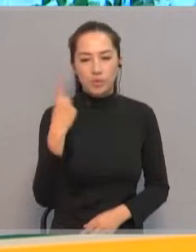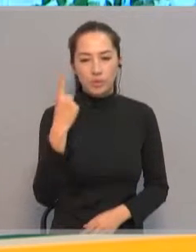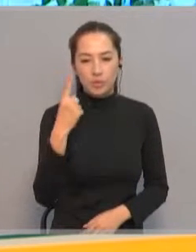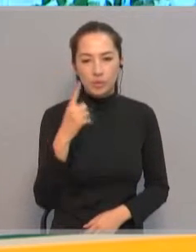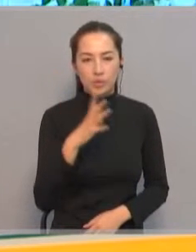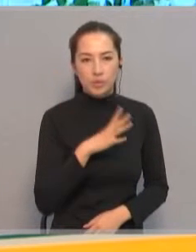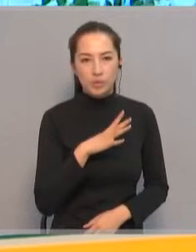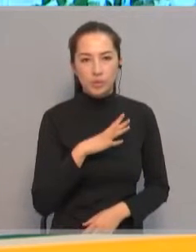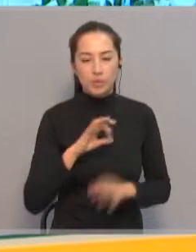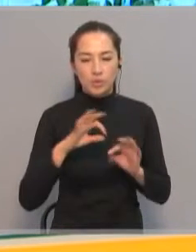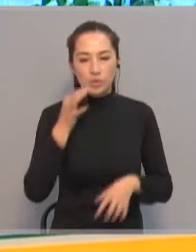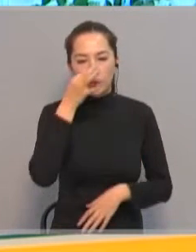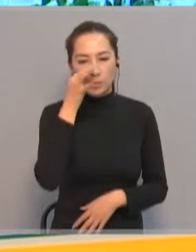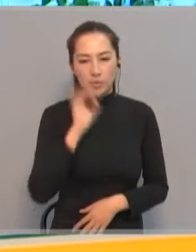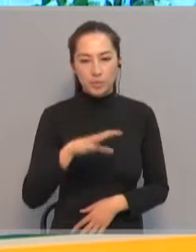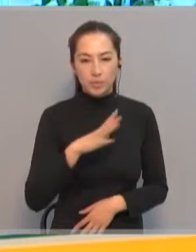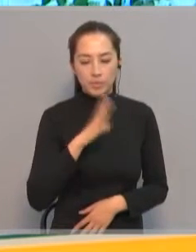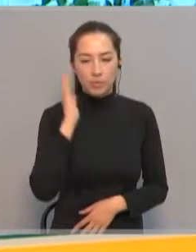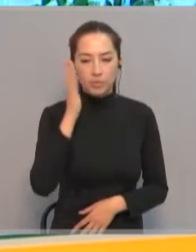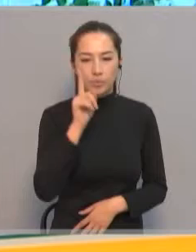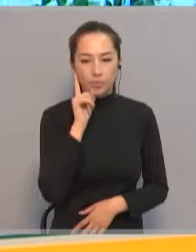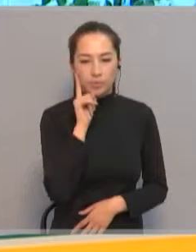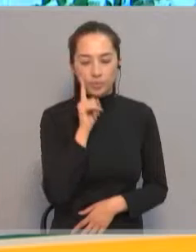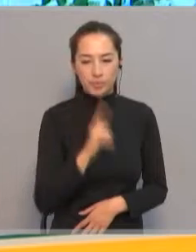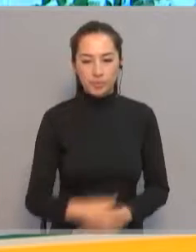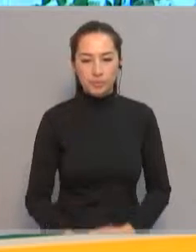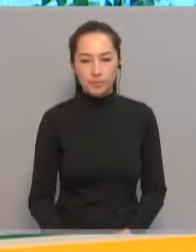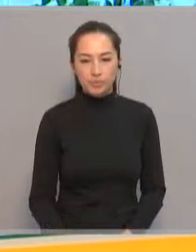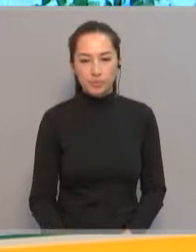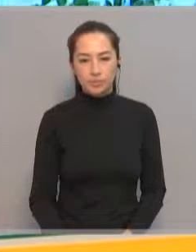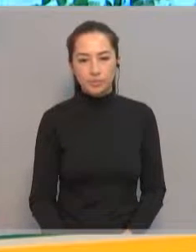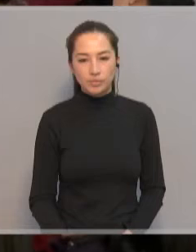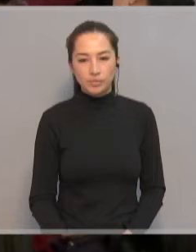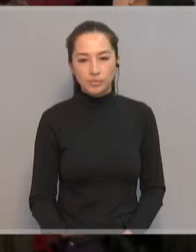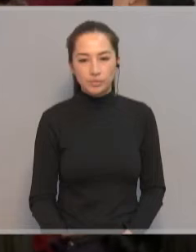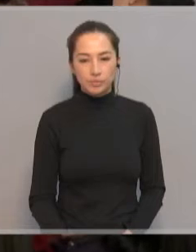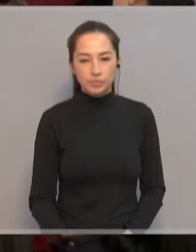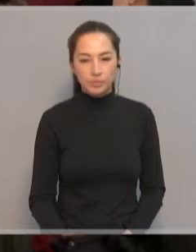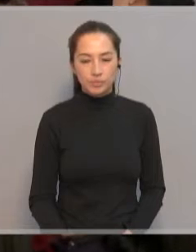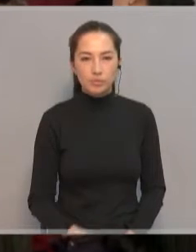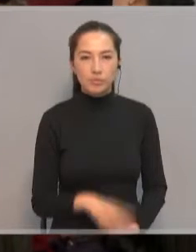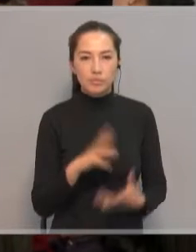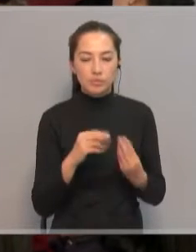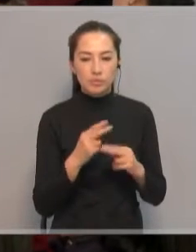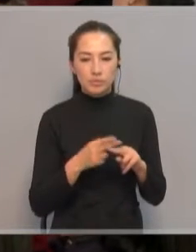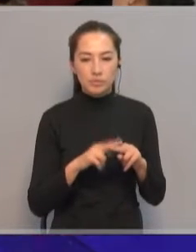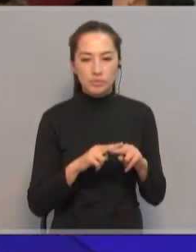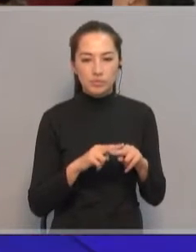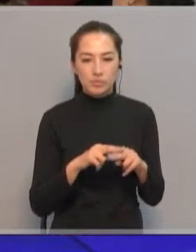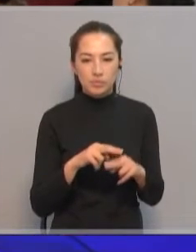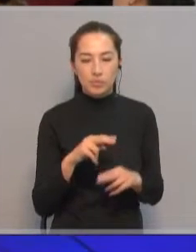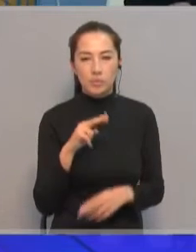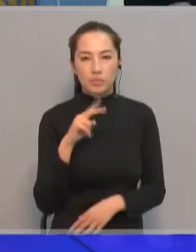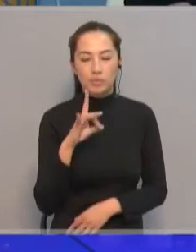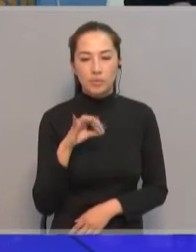Казахстана-2021» поделились своим опытом с будущими молодыми специалистами. В ходе встречи финалисты национальной